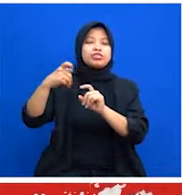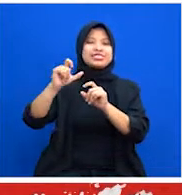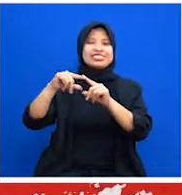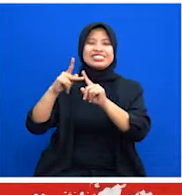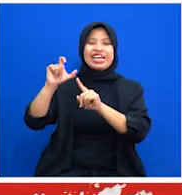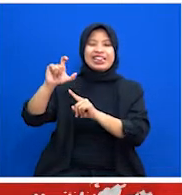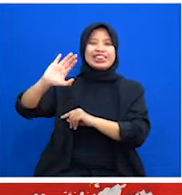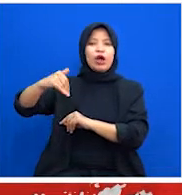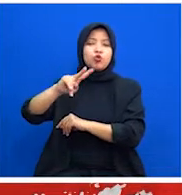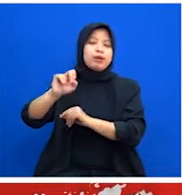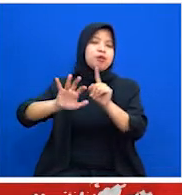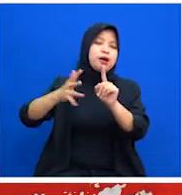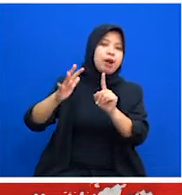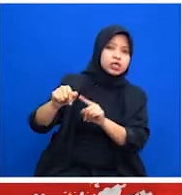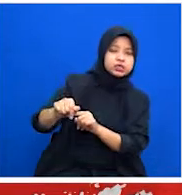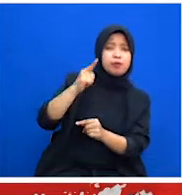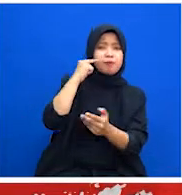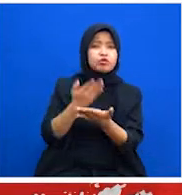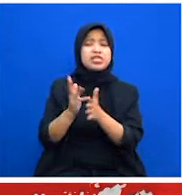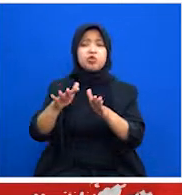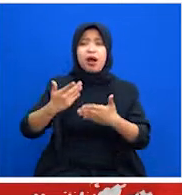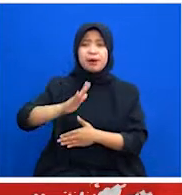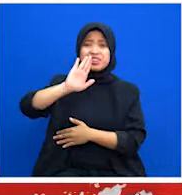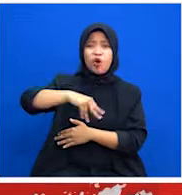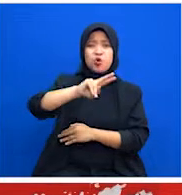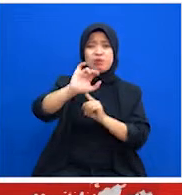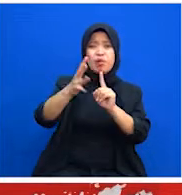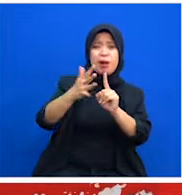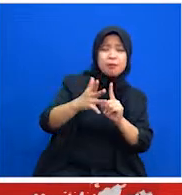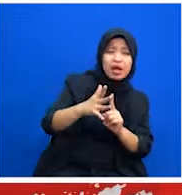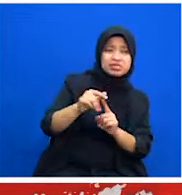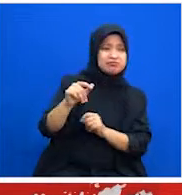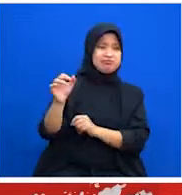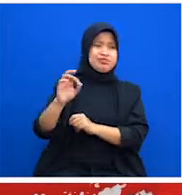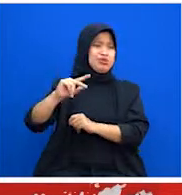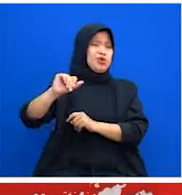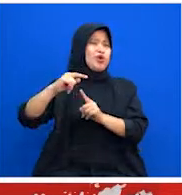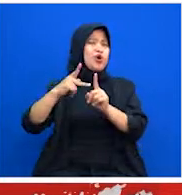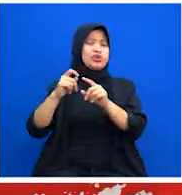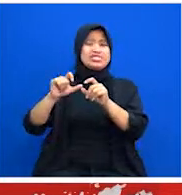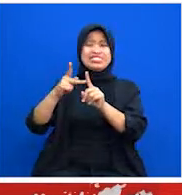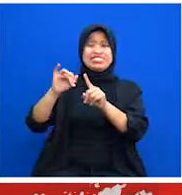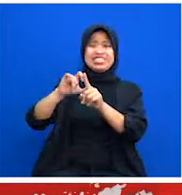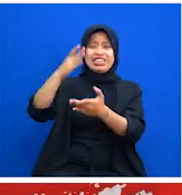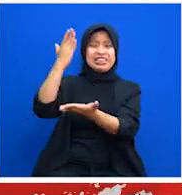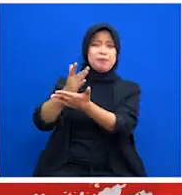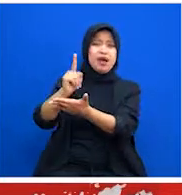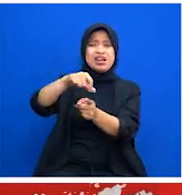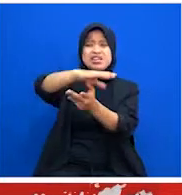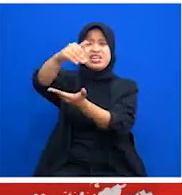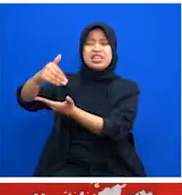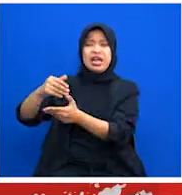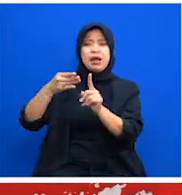tahun 2015 faktanya pada tahun 2015 Roads cat mengajukan paten untuk sistem